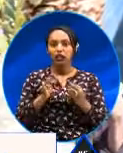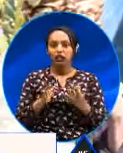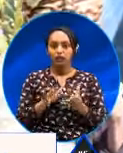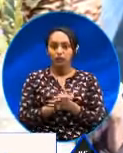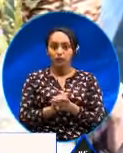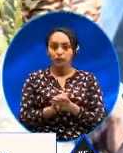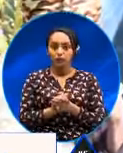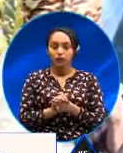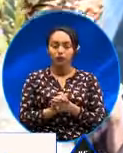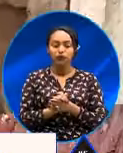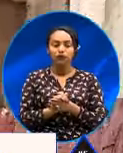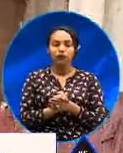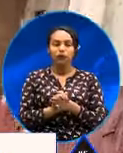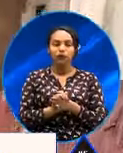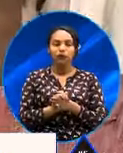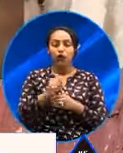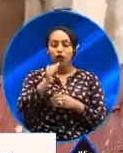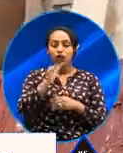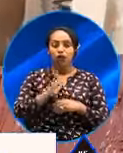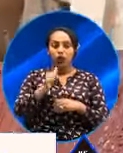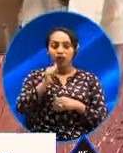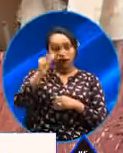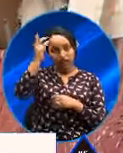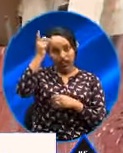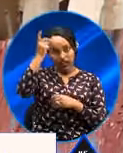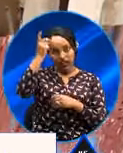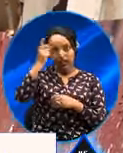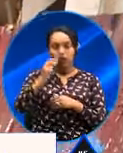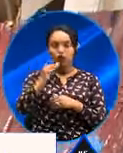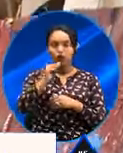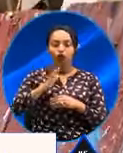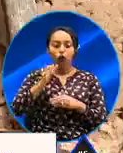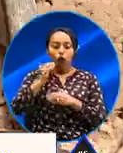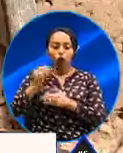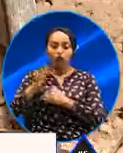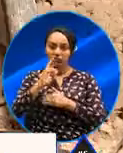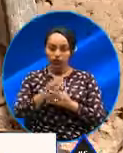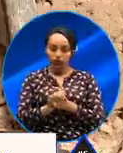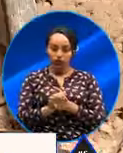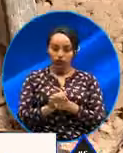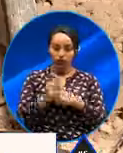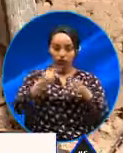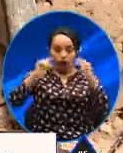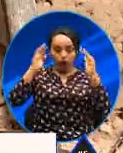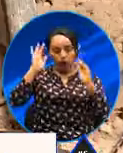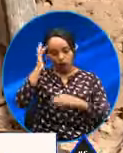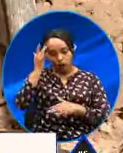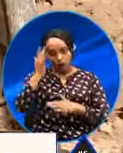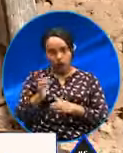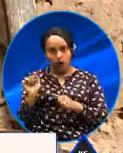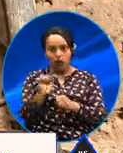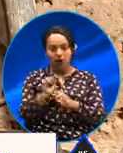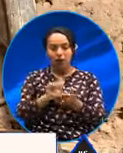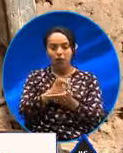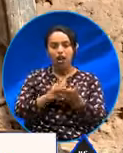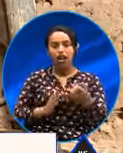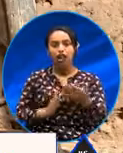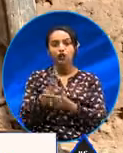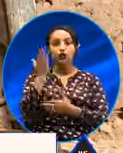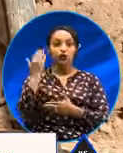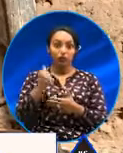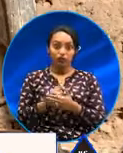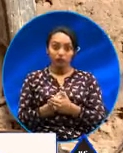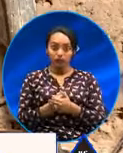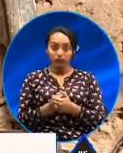የለም። ጀንበር ወይዘሮ እርጥባን አየለ የወይዘሮ አወተን ጎረቤት ናቸው። መጡ፣ ታመሙ፣ መኪና መሀል ላይ ገጭቷቸው